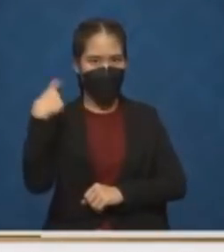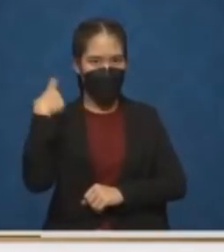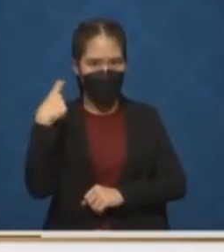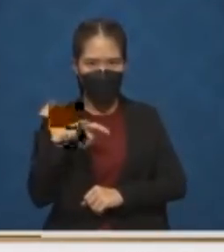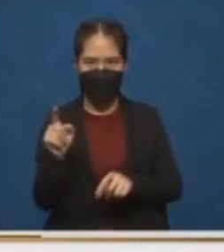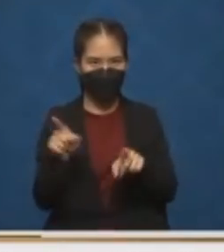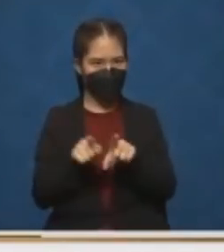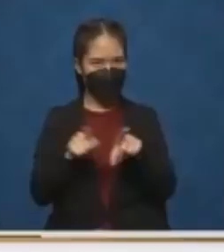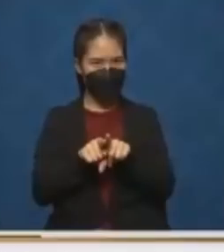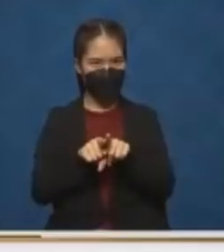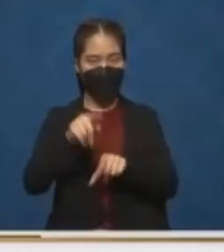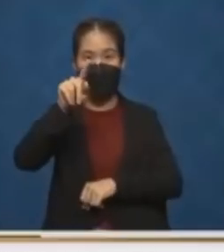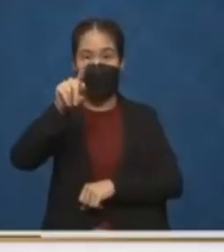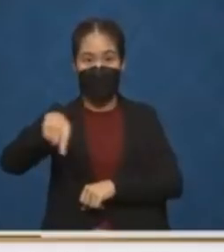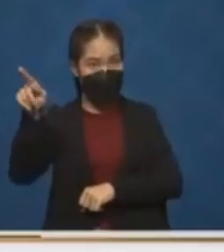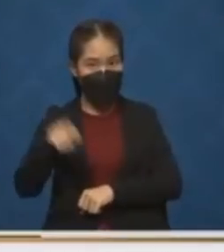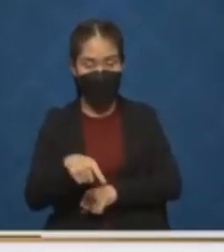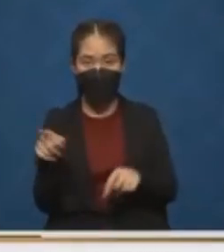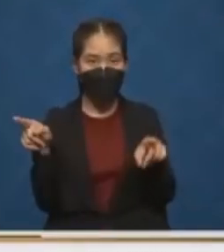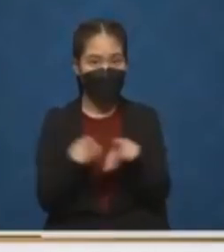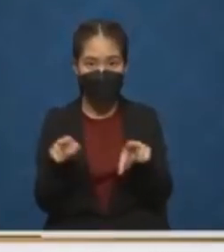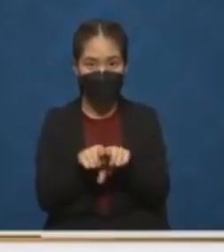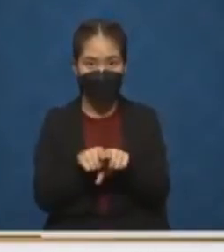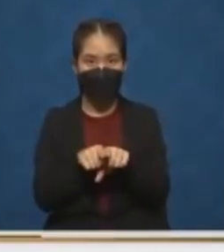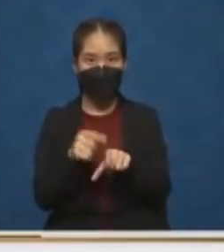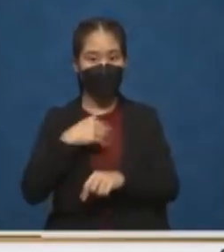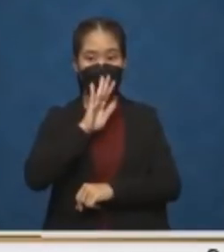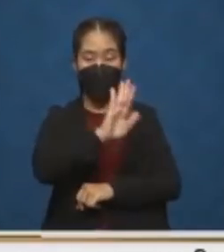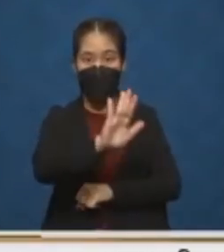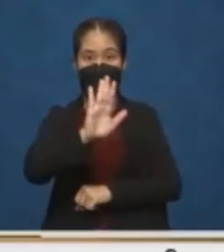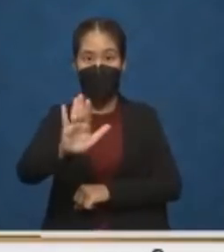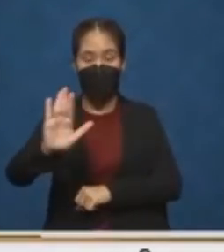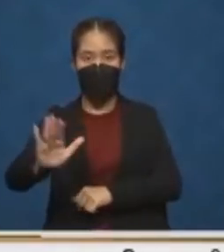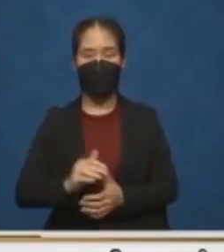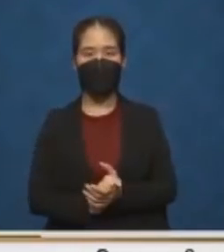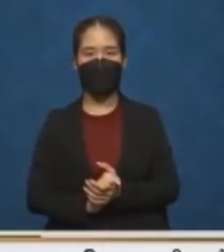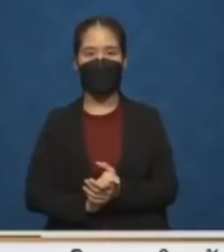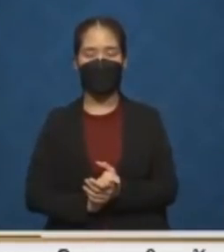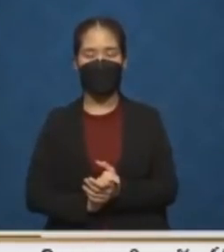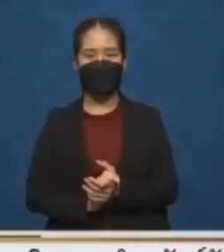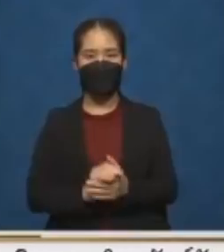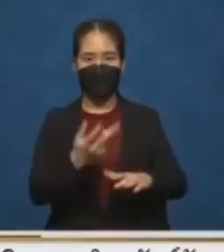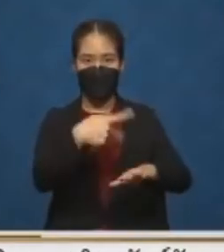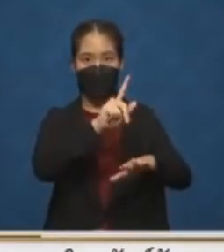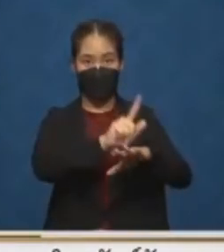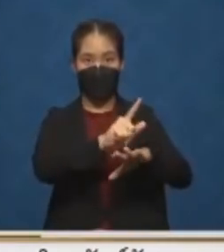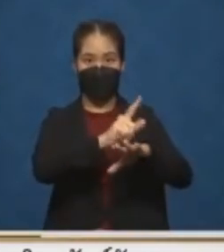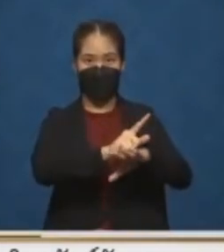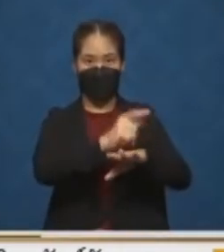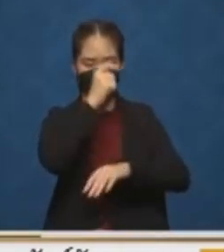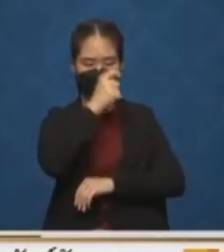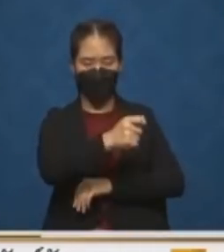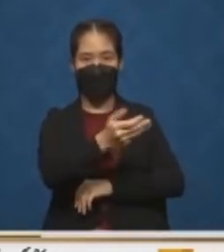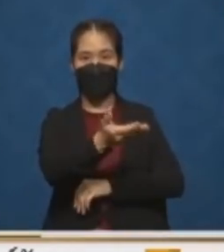ประเทศอางกิจไม่กี่วมานี้ก็ห้ามนะครับคั ทครบถ้พของพี่น้องประชาช